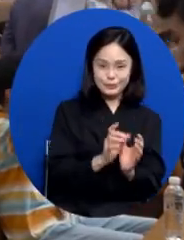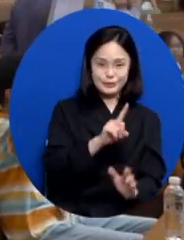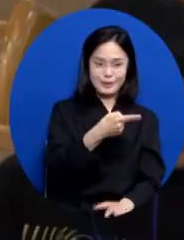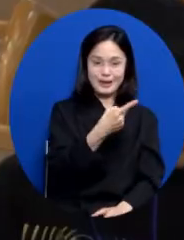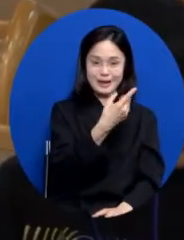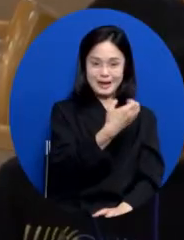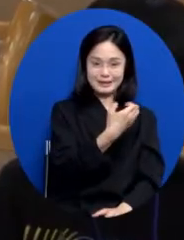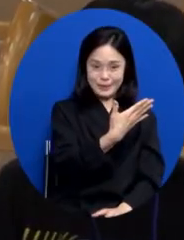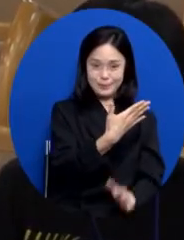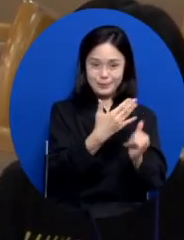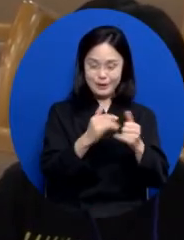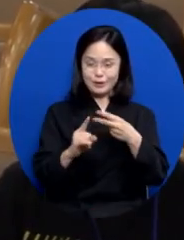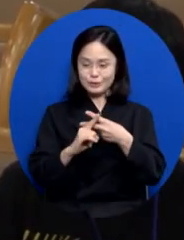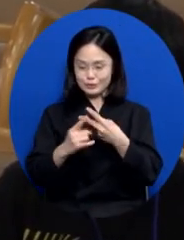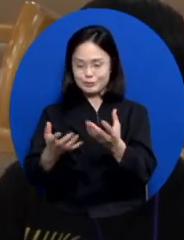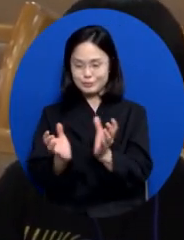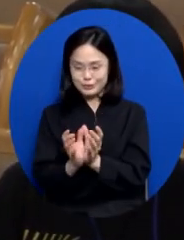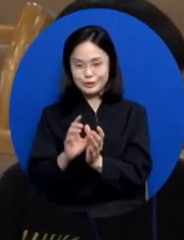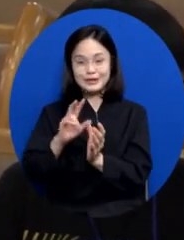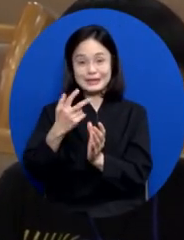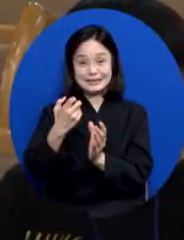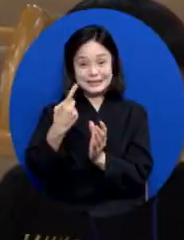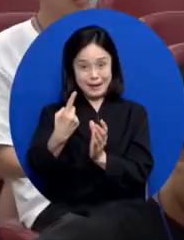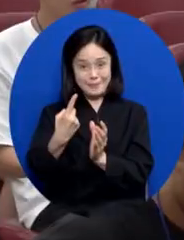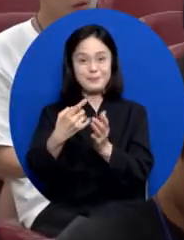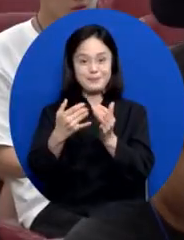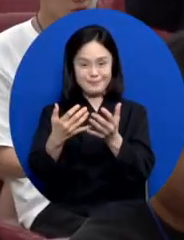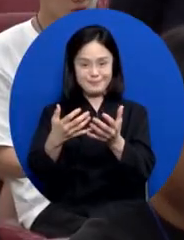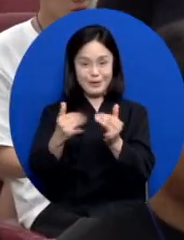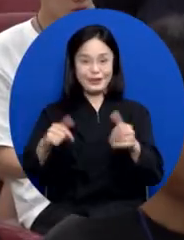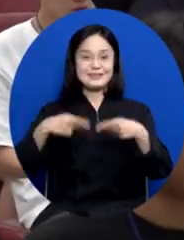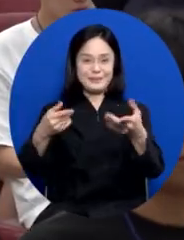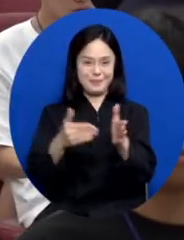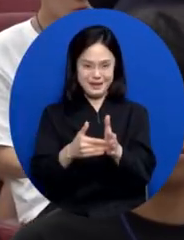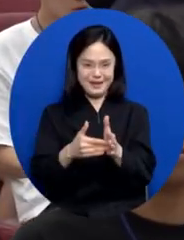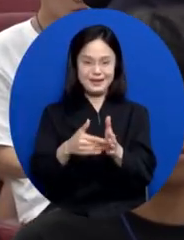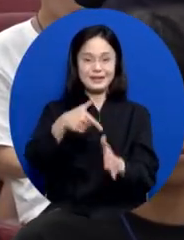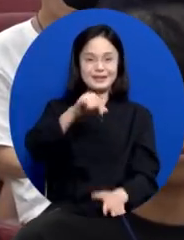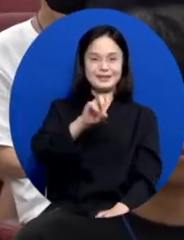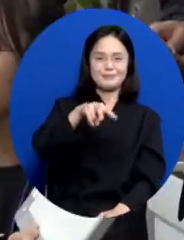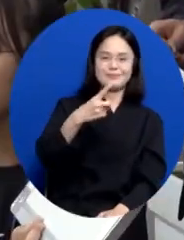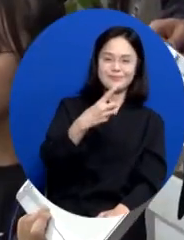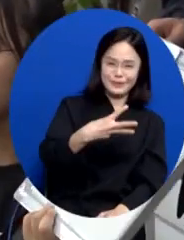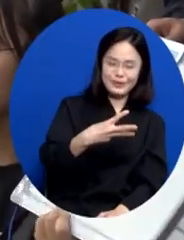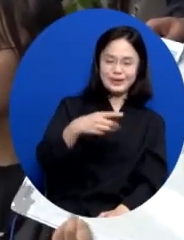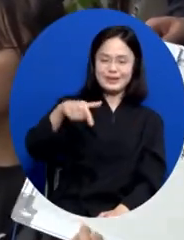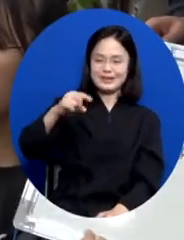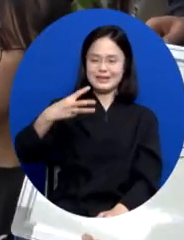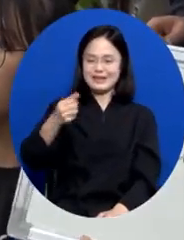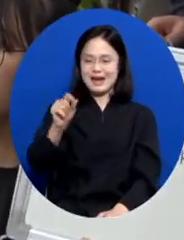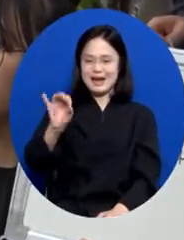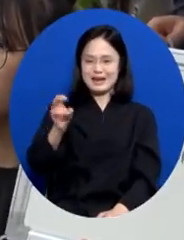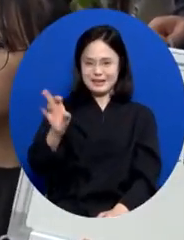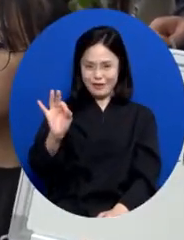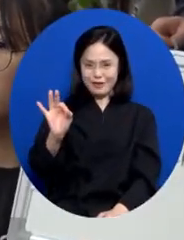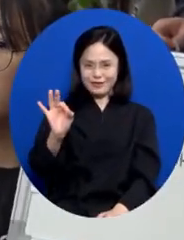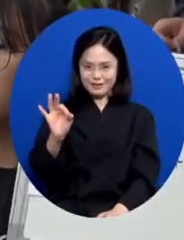76명이 참가했으며 물된동산교회 김소락생과 사랑의 교회 기라영 학생이 각각 우승을 차지했습니다.